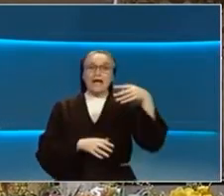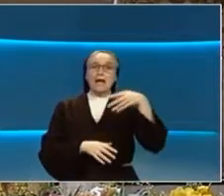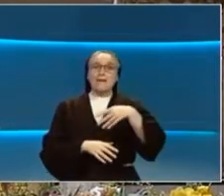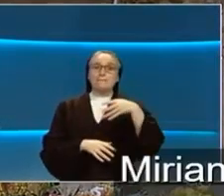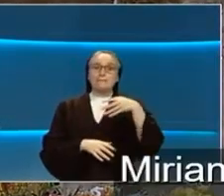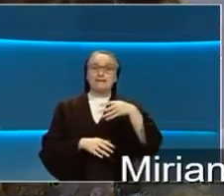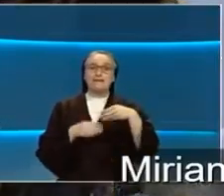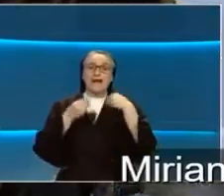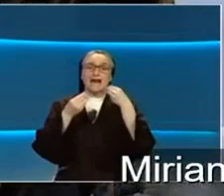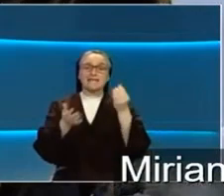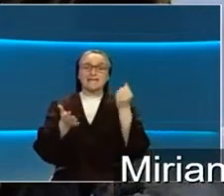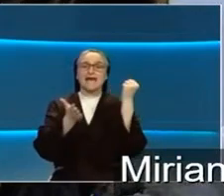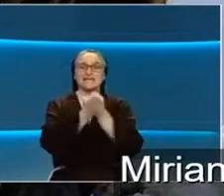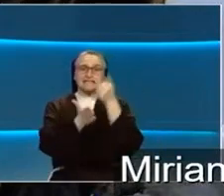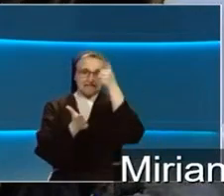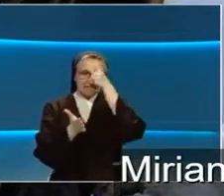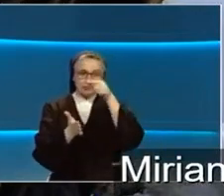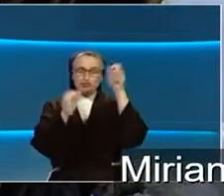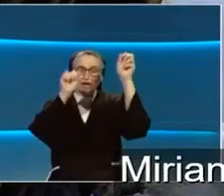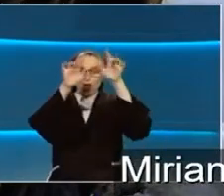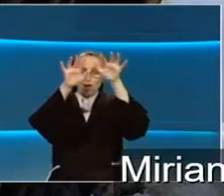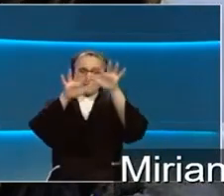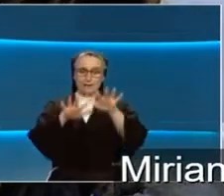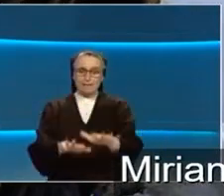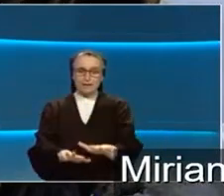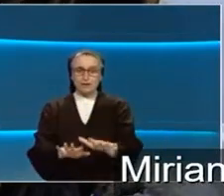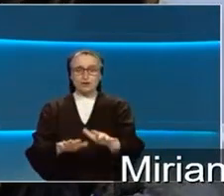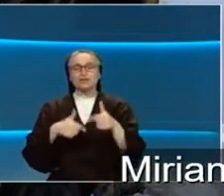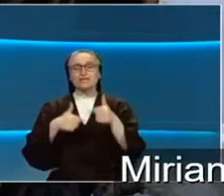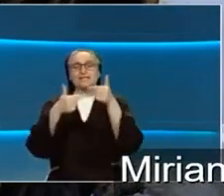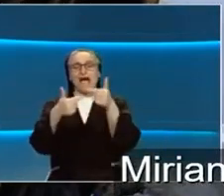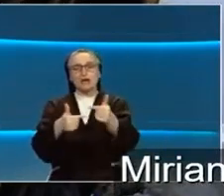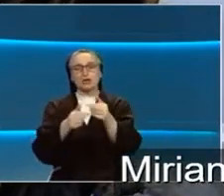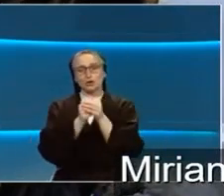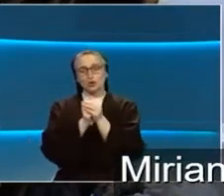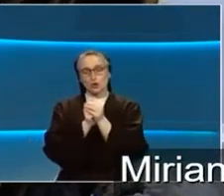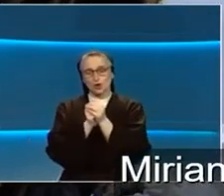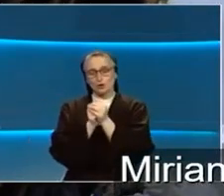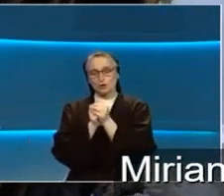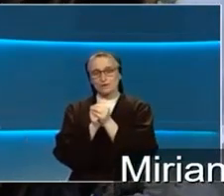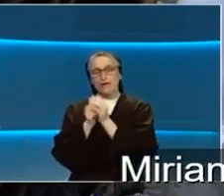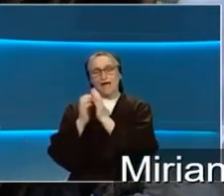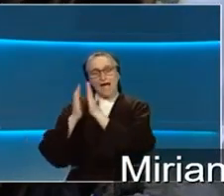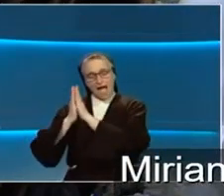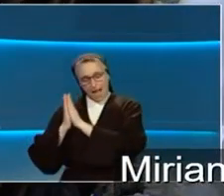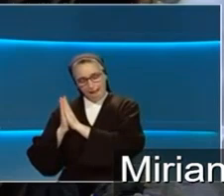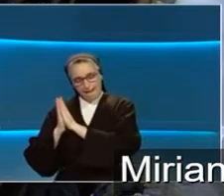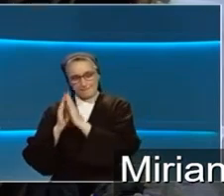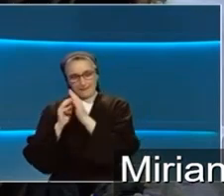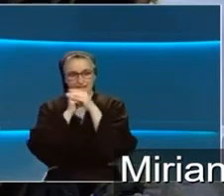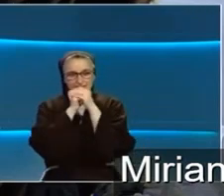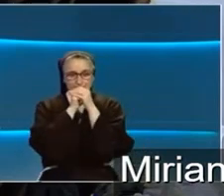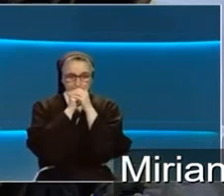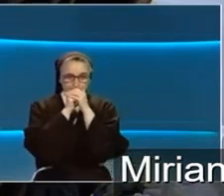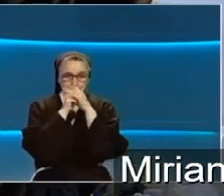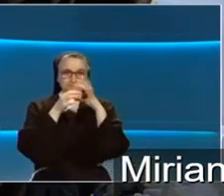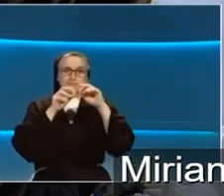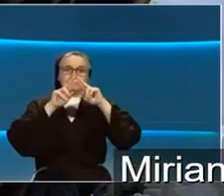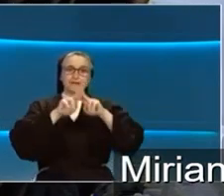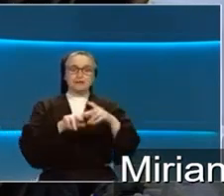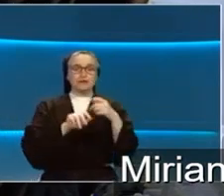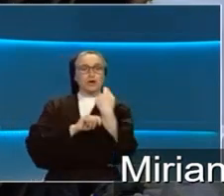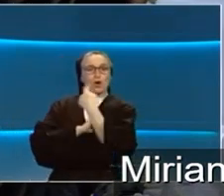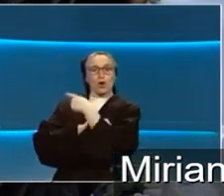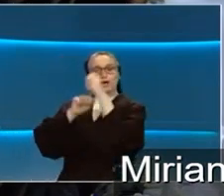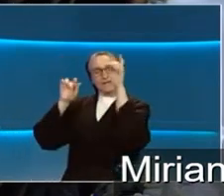Miriana, ricevi il sigillo dello Spirito Santo che ti è dato in dono. Amen. La pace